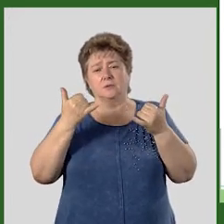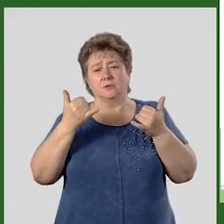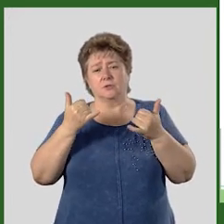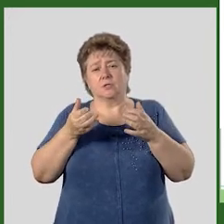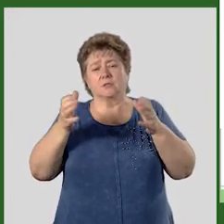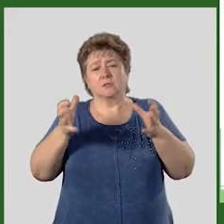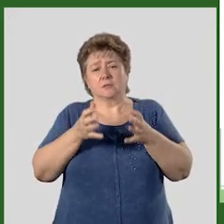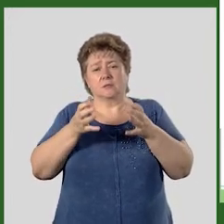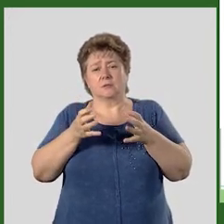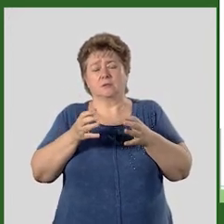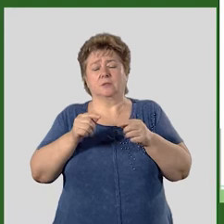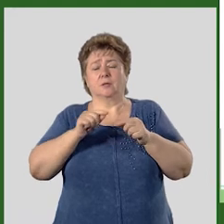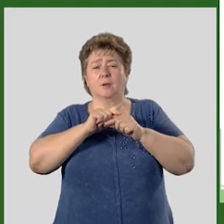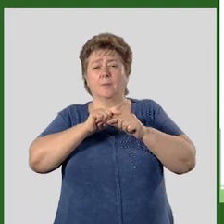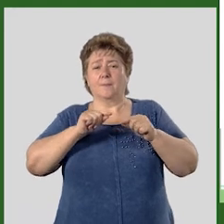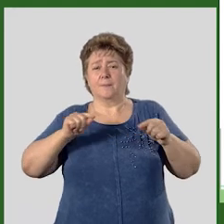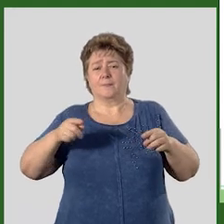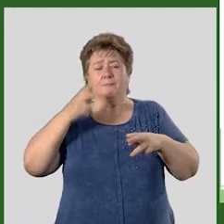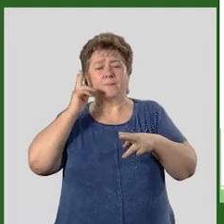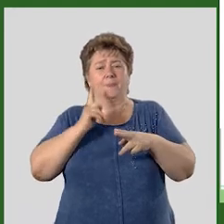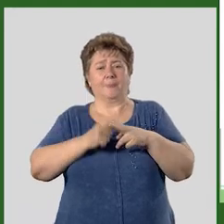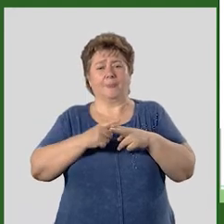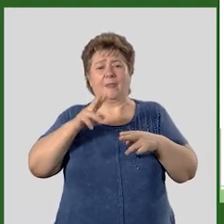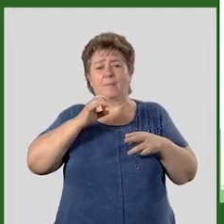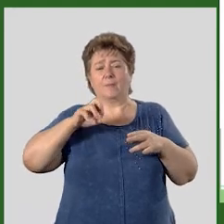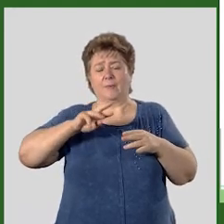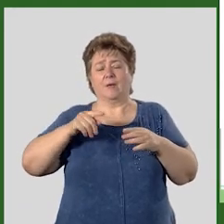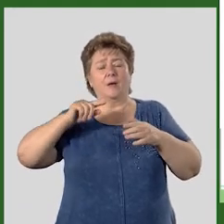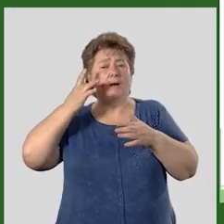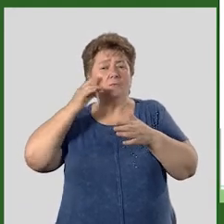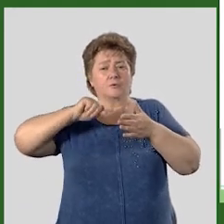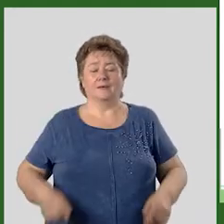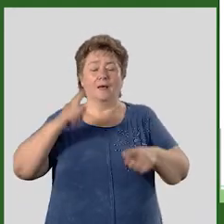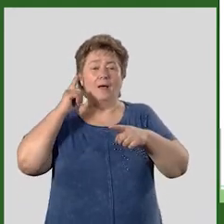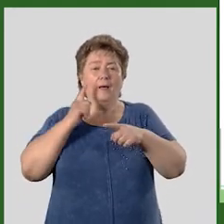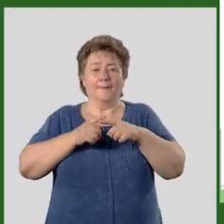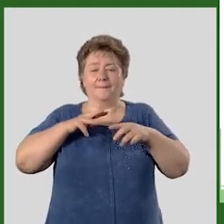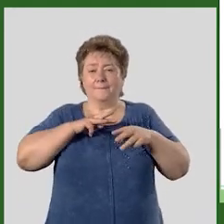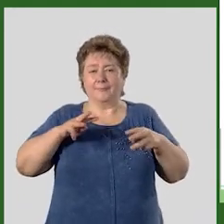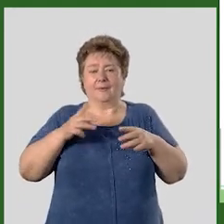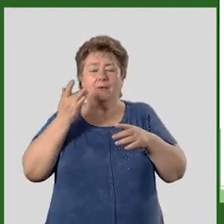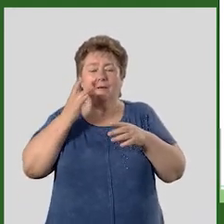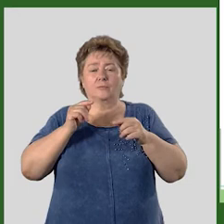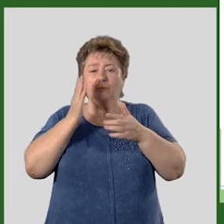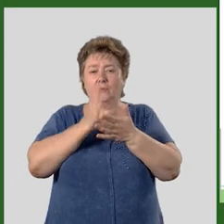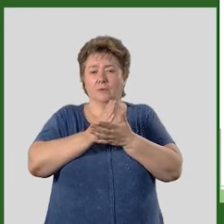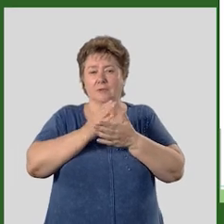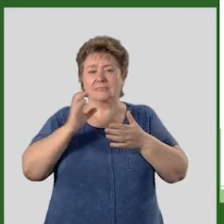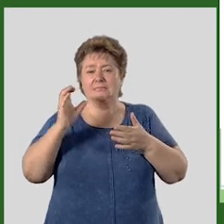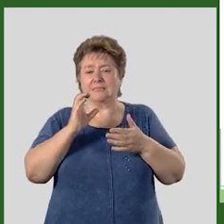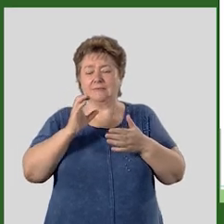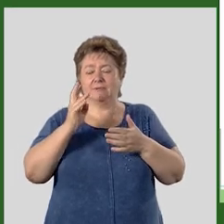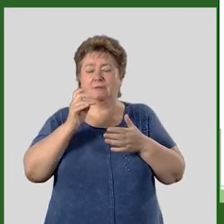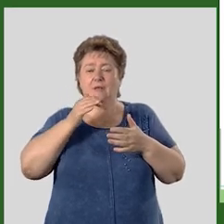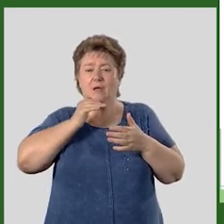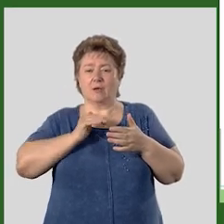пор сохранилась медная полоска, монтированная в пол. Медная полоска, которая протянулась с севера на